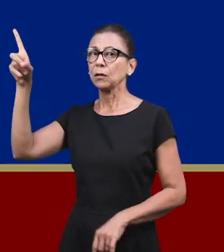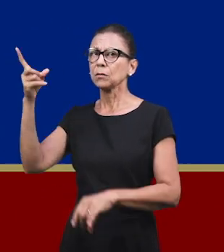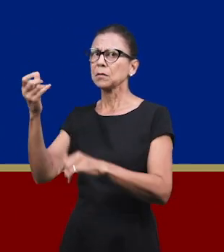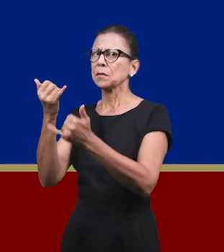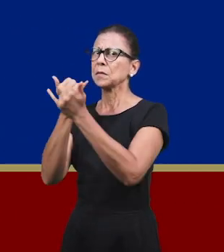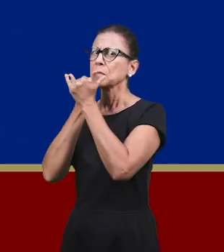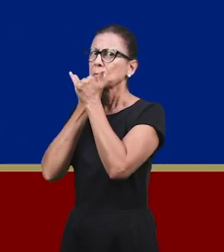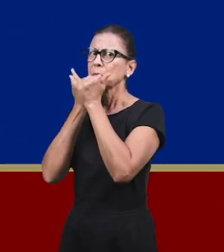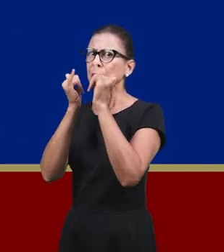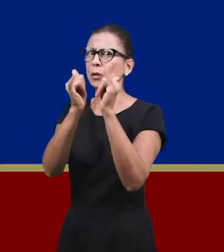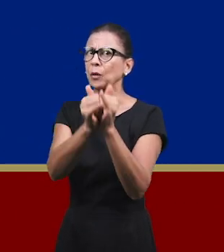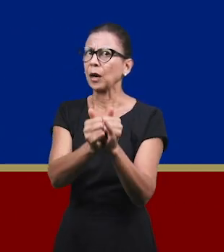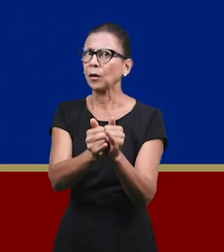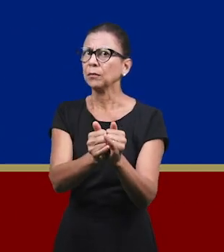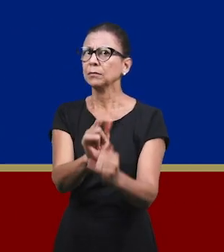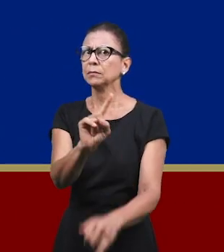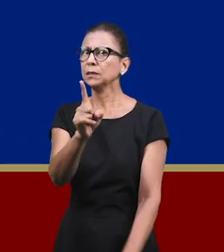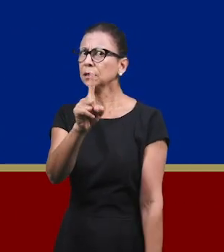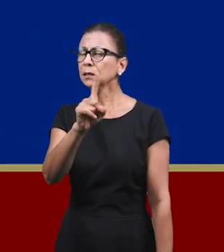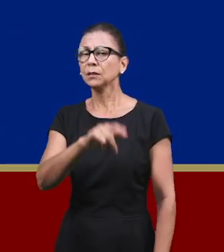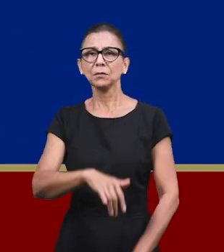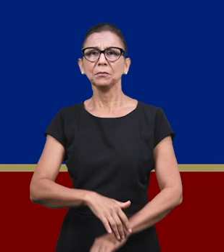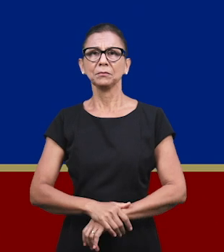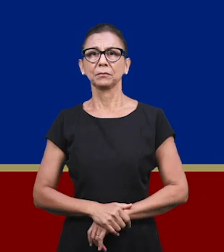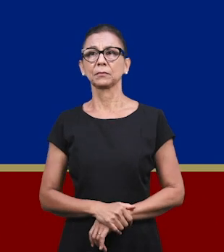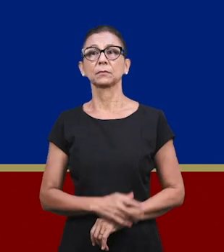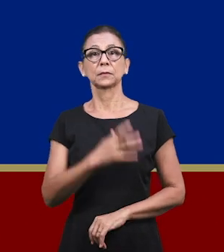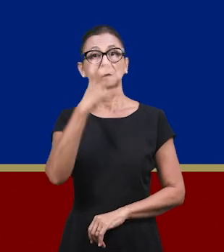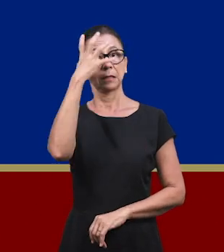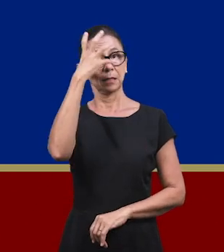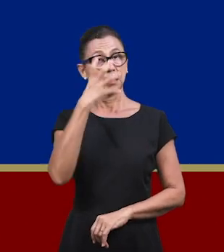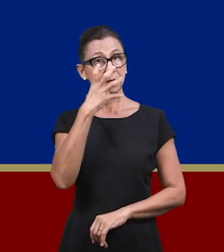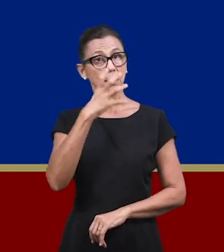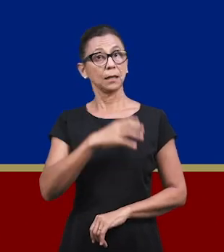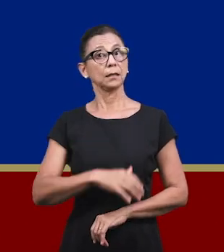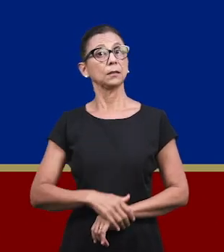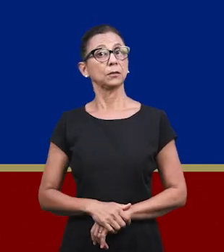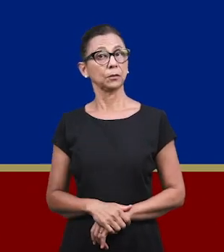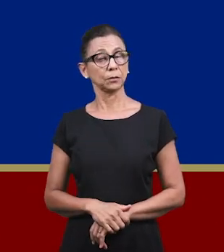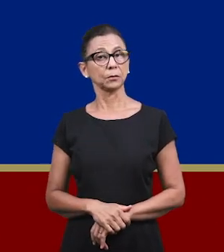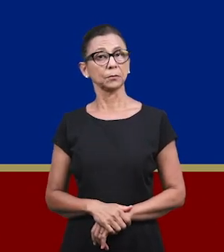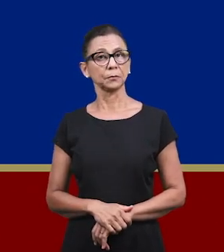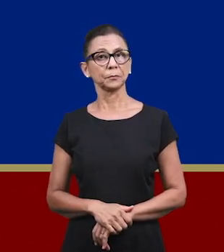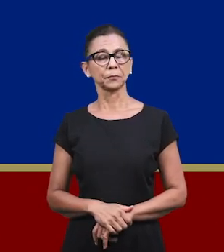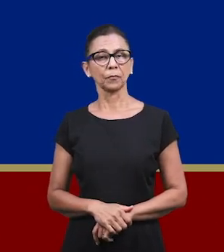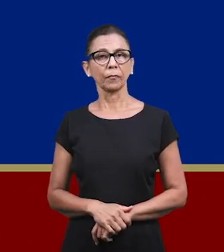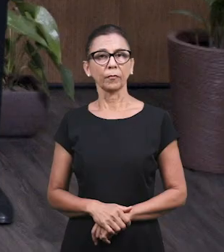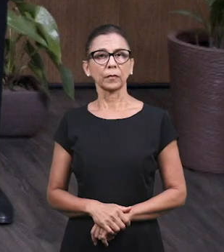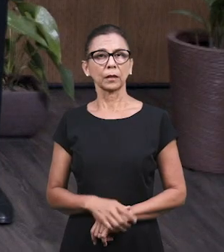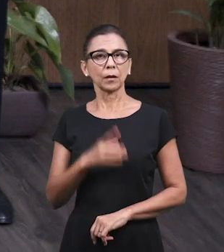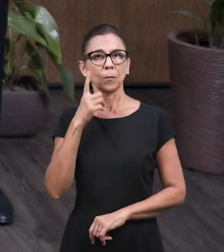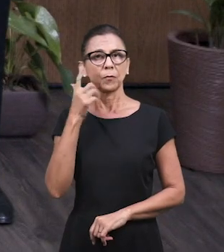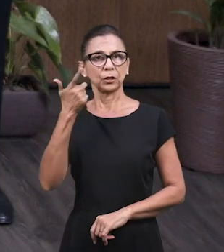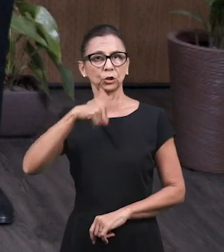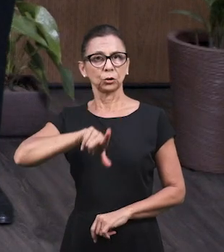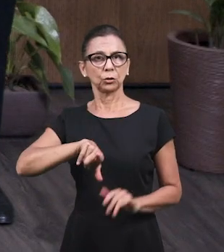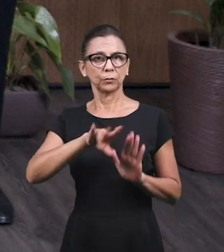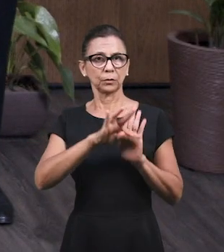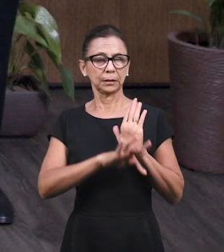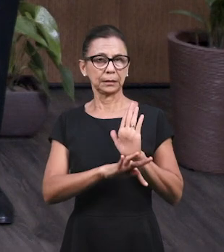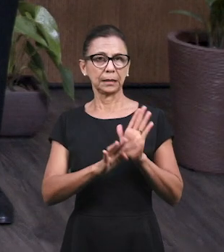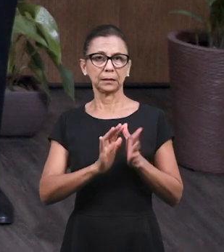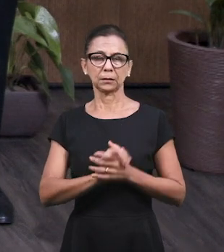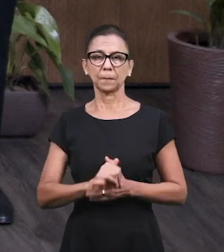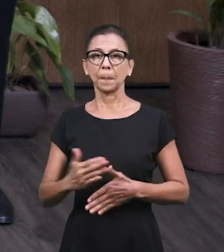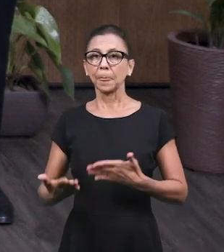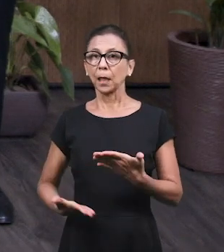pas aux hommes, aussi votre Père ne vous pardonnera point. Ça, c'est très sérieux. Le